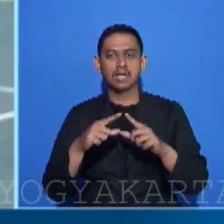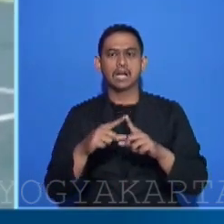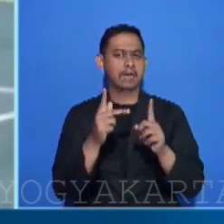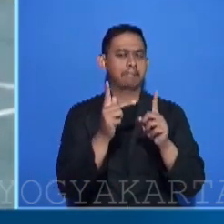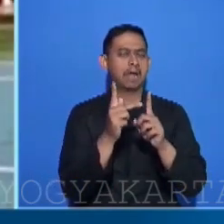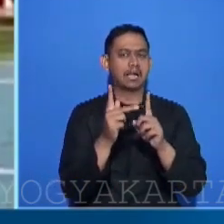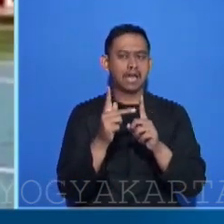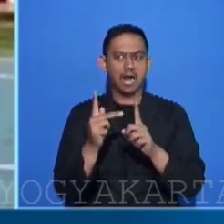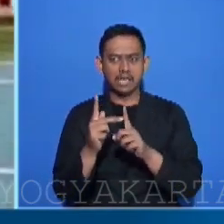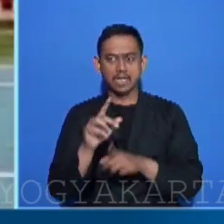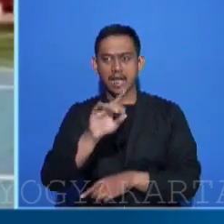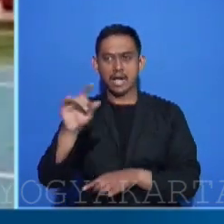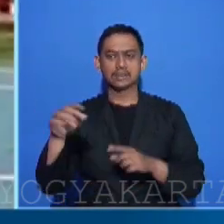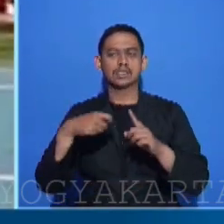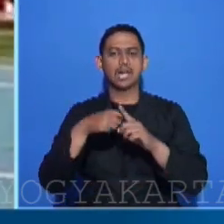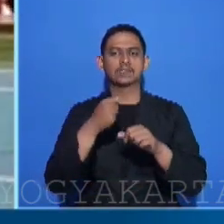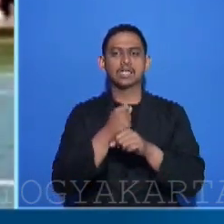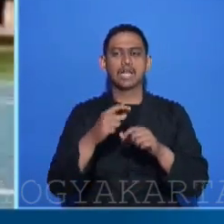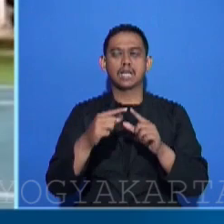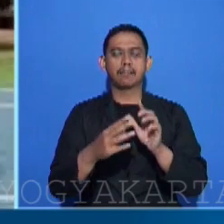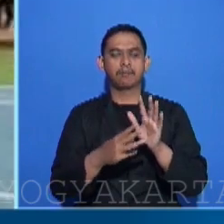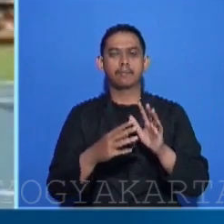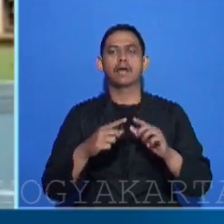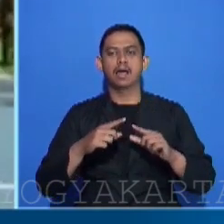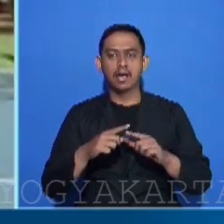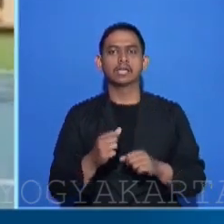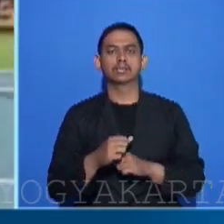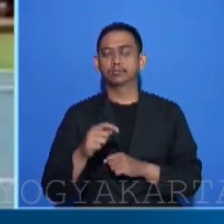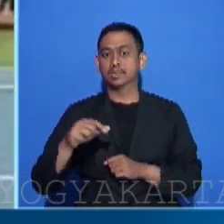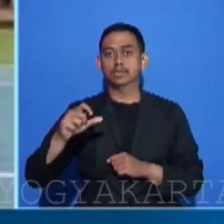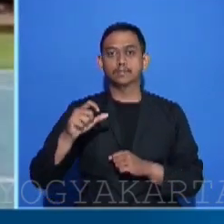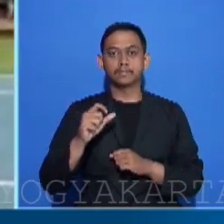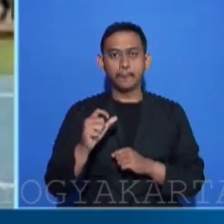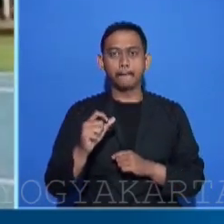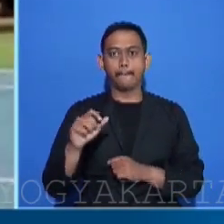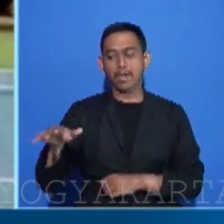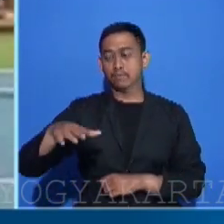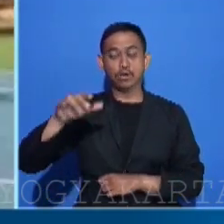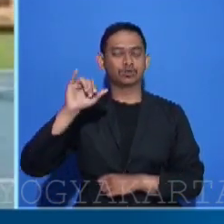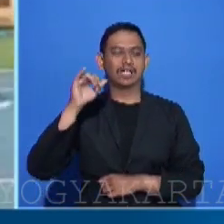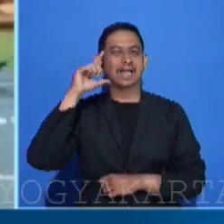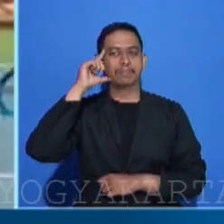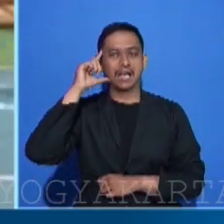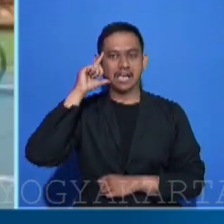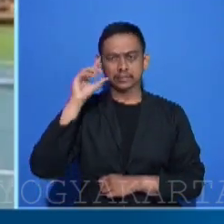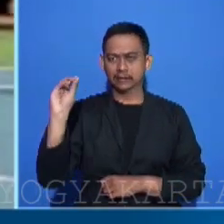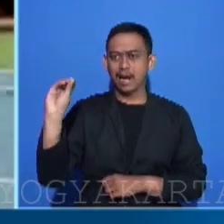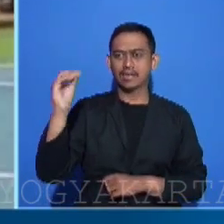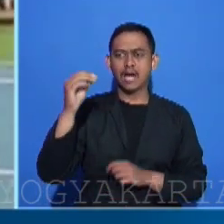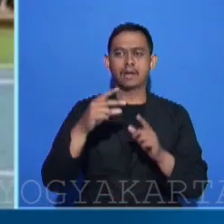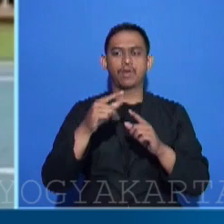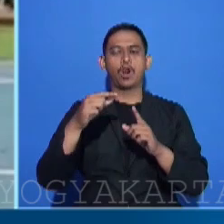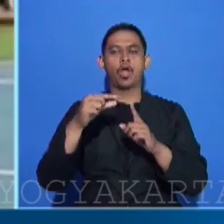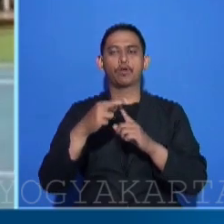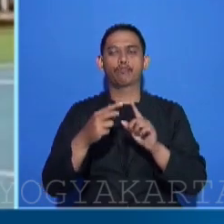setiatama kagama LTC Yogyakarta Attack dan